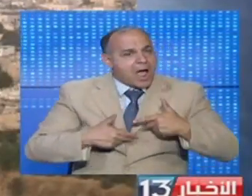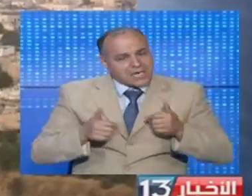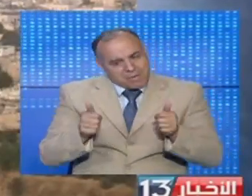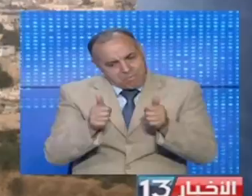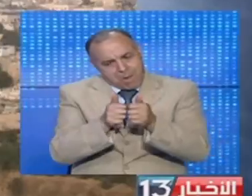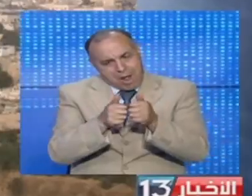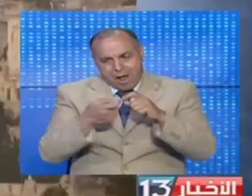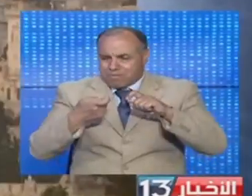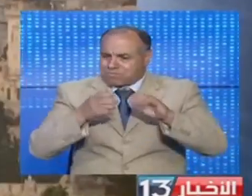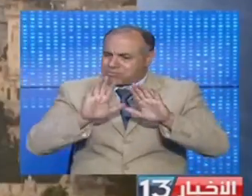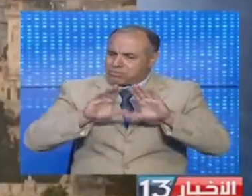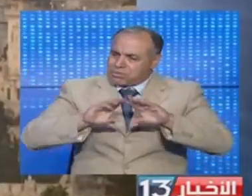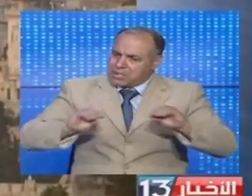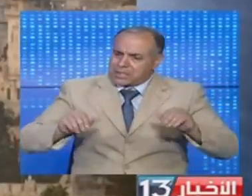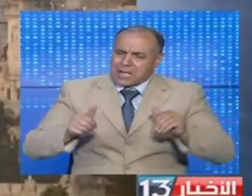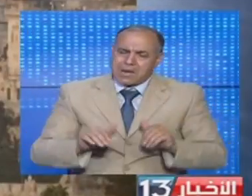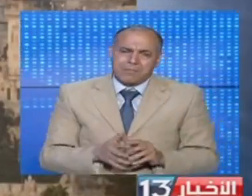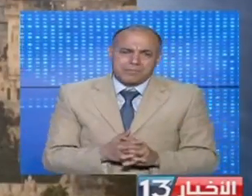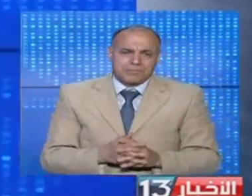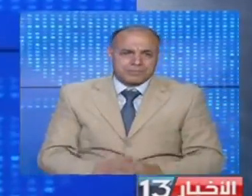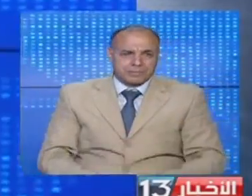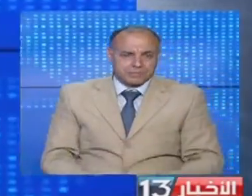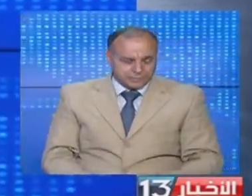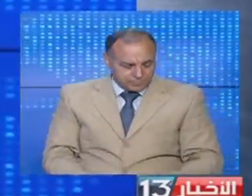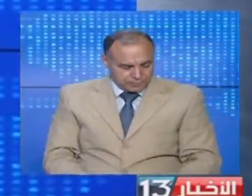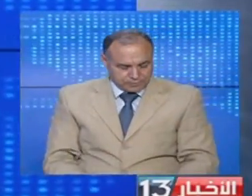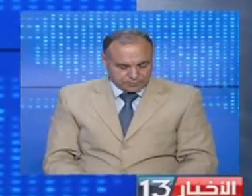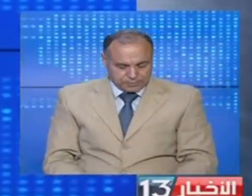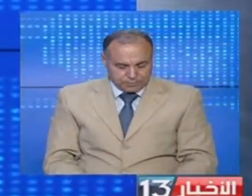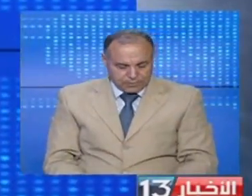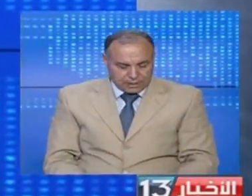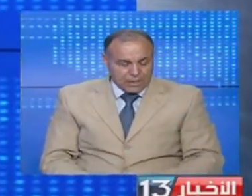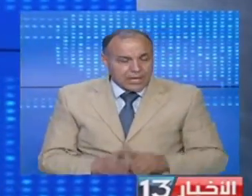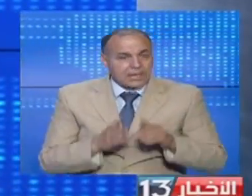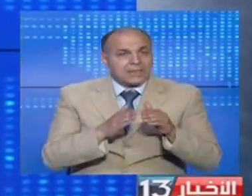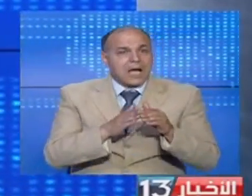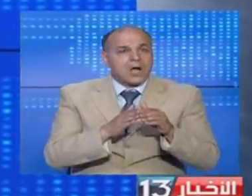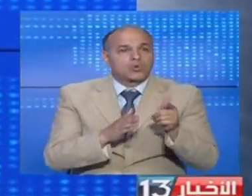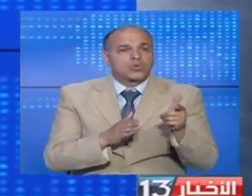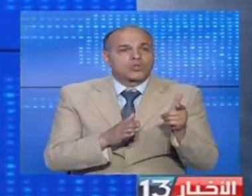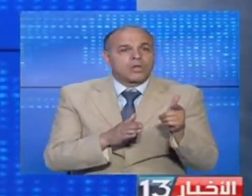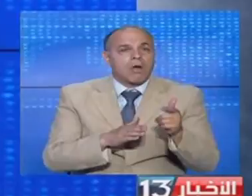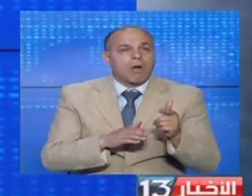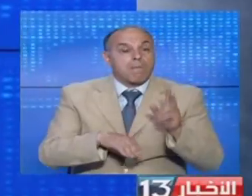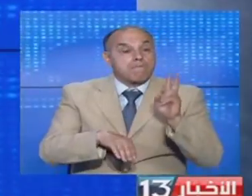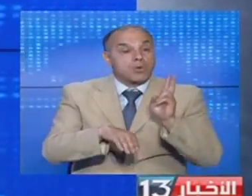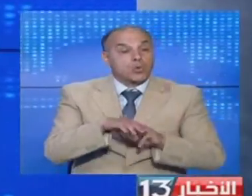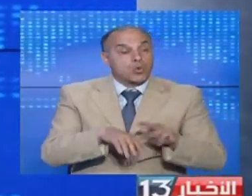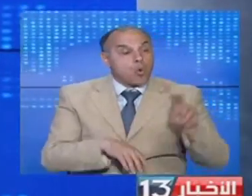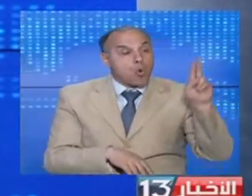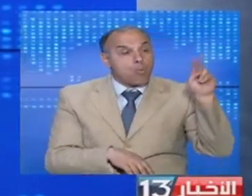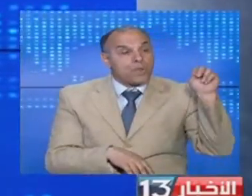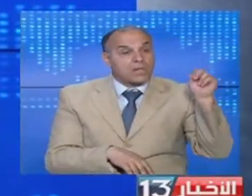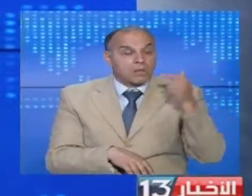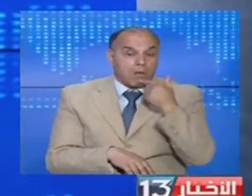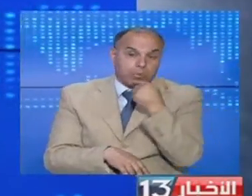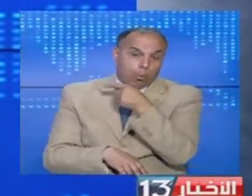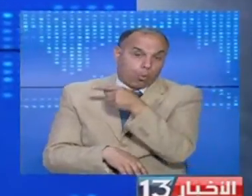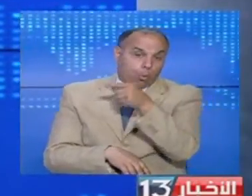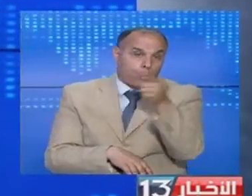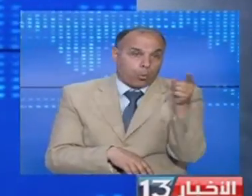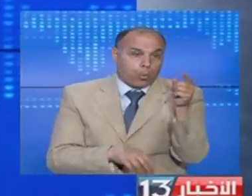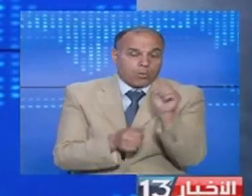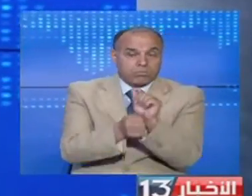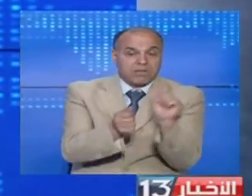الى جنب في امن وسلام دعا الامين العام للامم المتحده الى